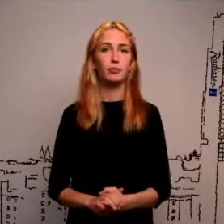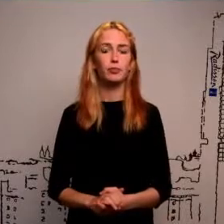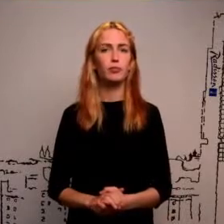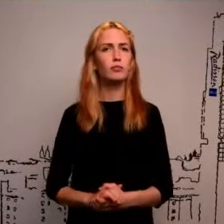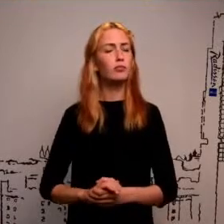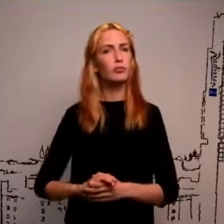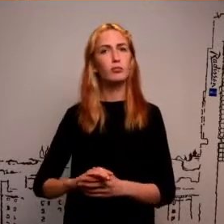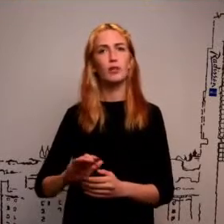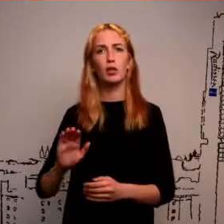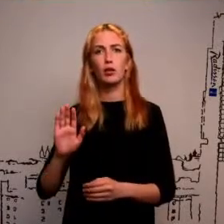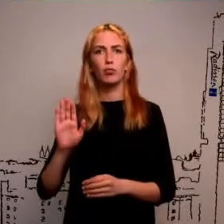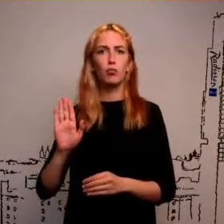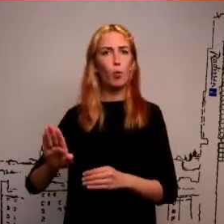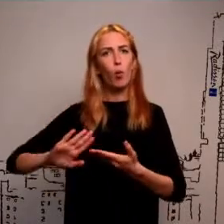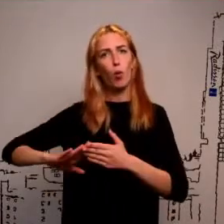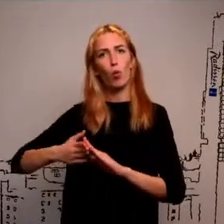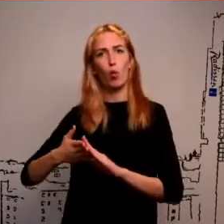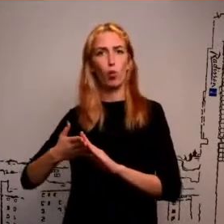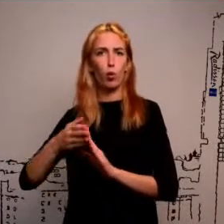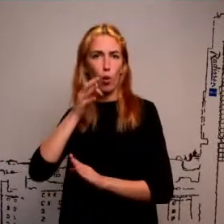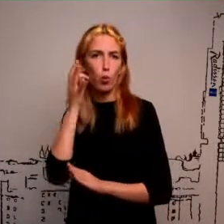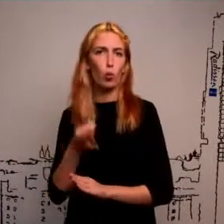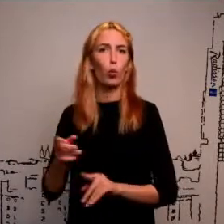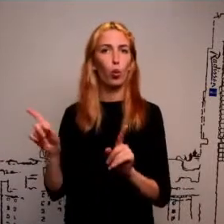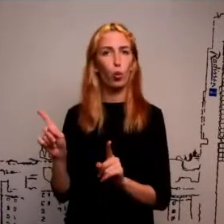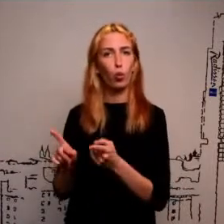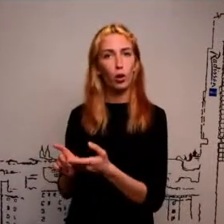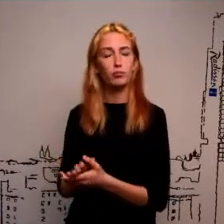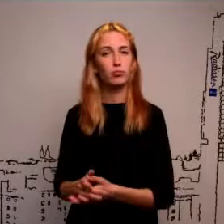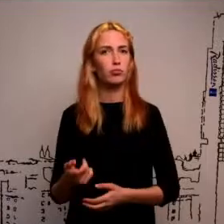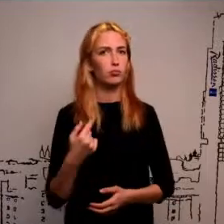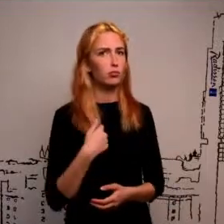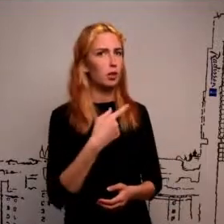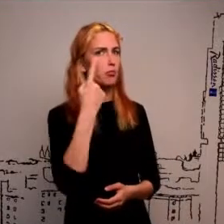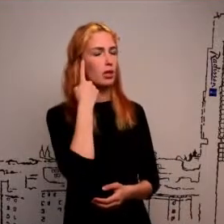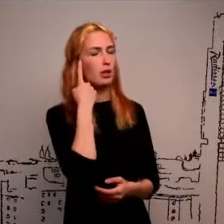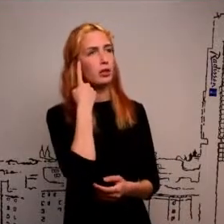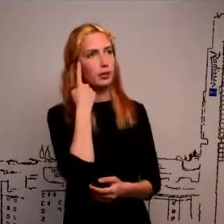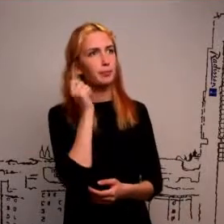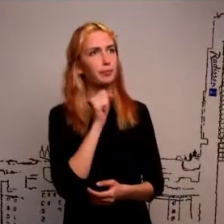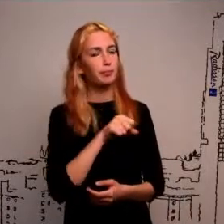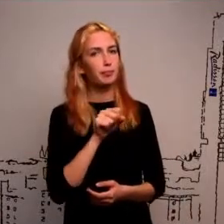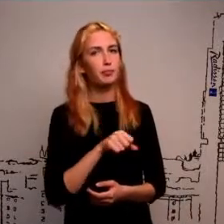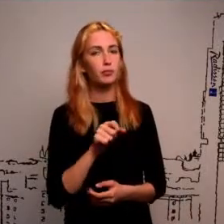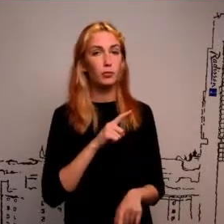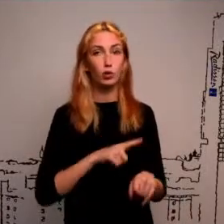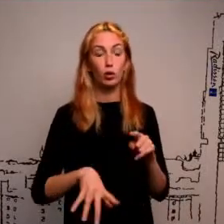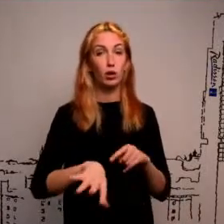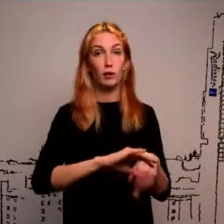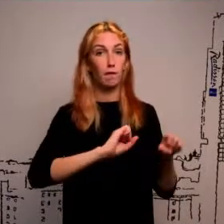lugusid teie lauale jõuab? Ma just jäin siin mõtlema enne loo peale, et koha kõiki neid